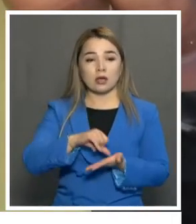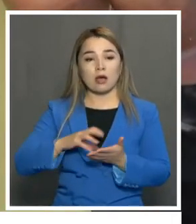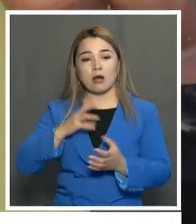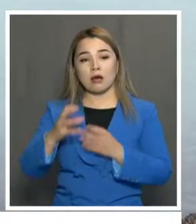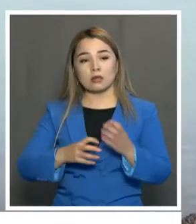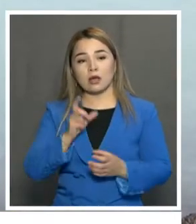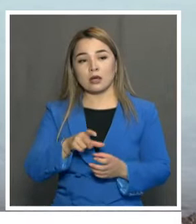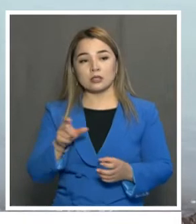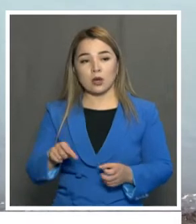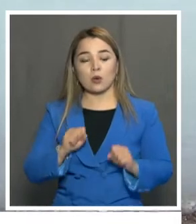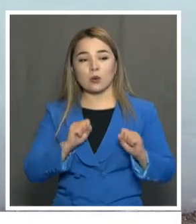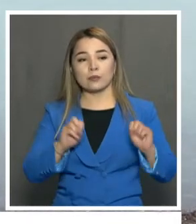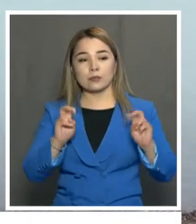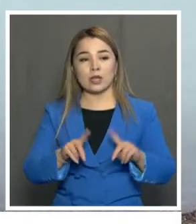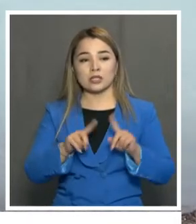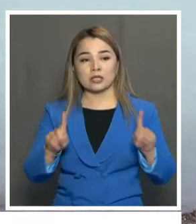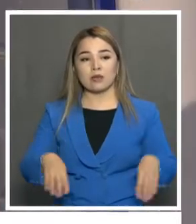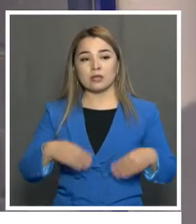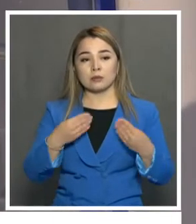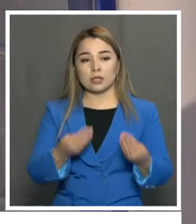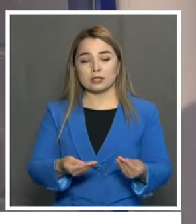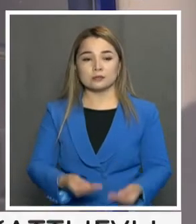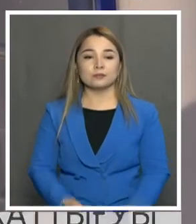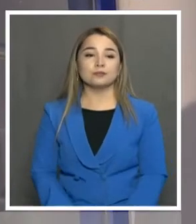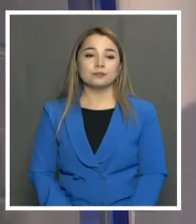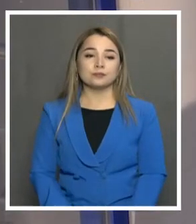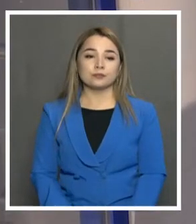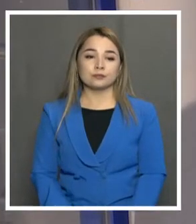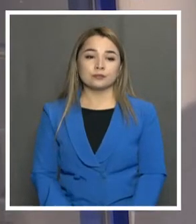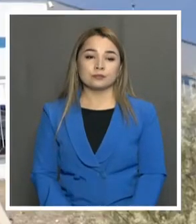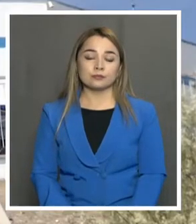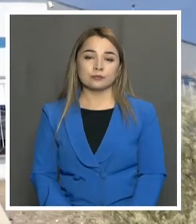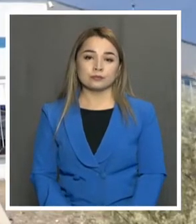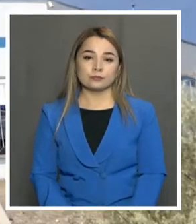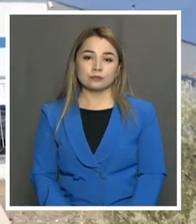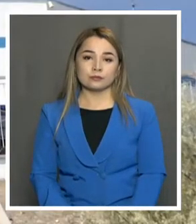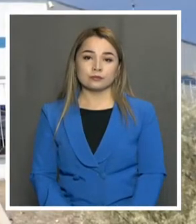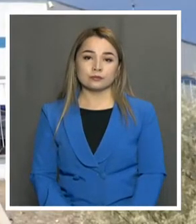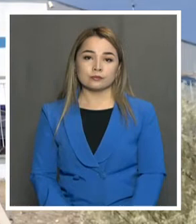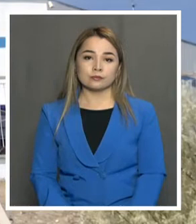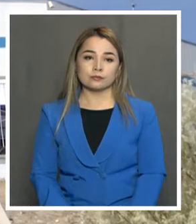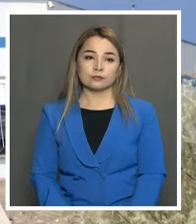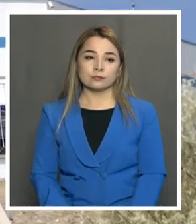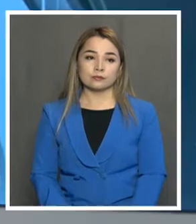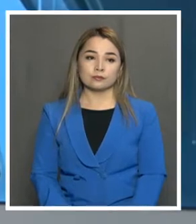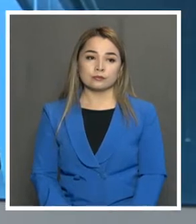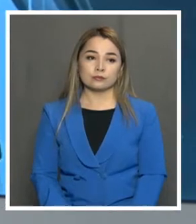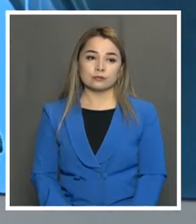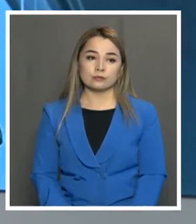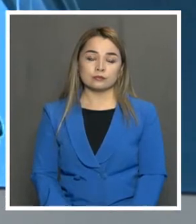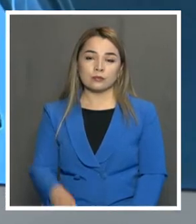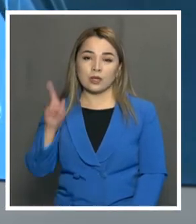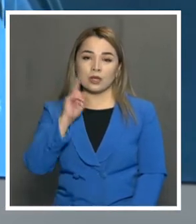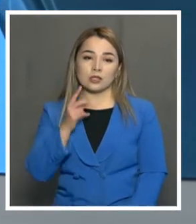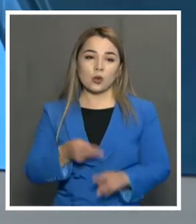халықаралық азаматтық қорғаныс ұйымының да сертификаты табысталды. Руслан Нұрланұлы, Бекзат Сәбитұлы, Қазақстан ұлттық телеарнасы, Қарағанды облысынан.